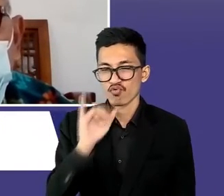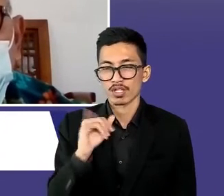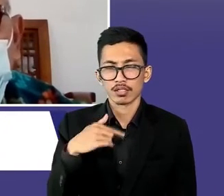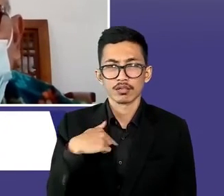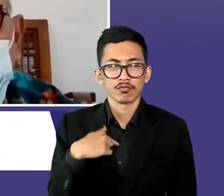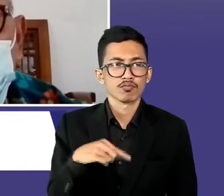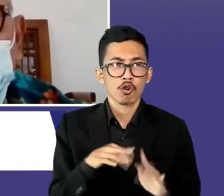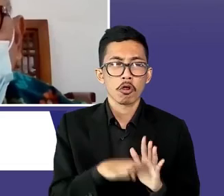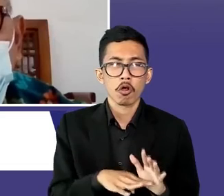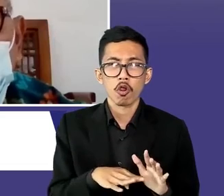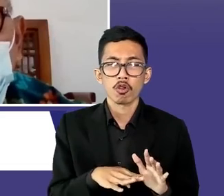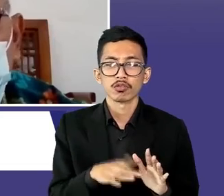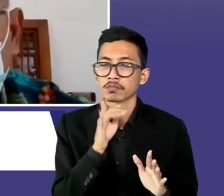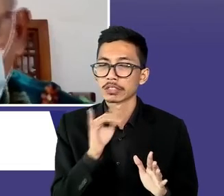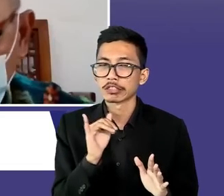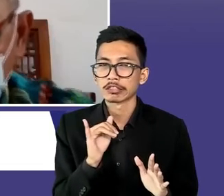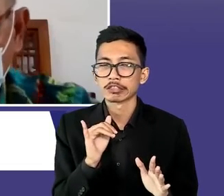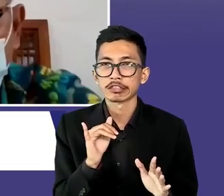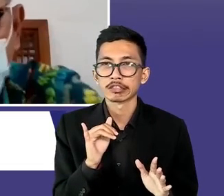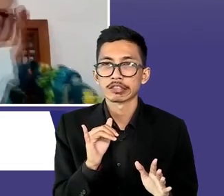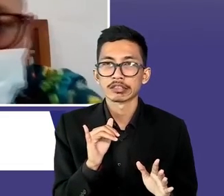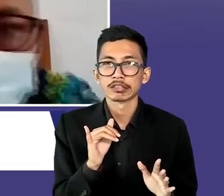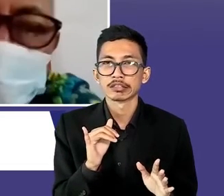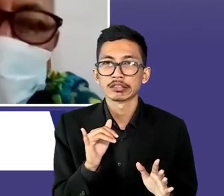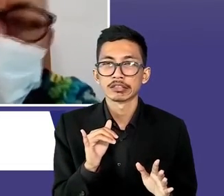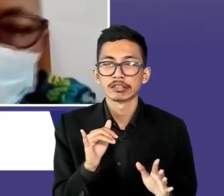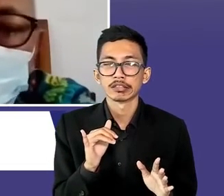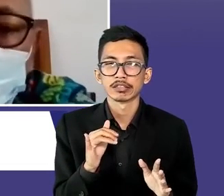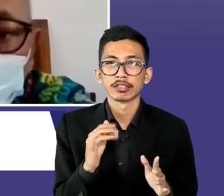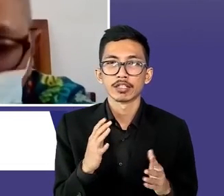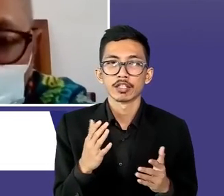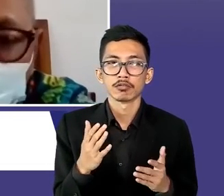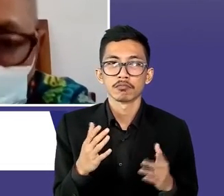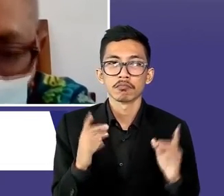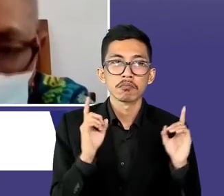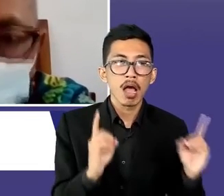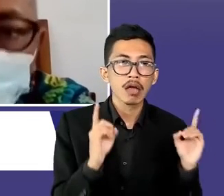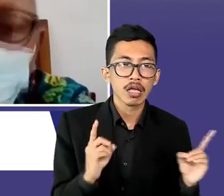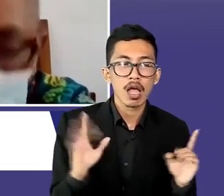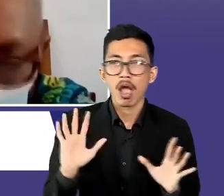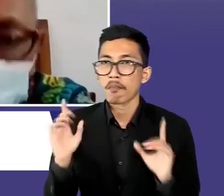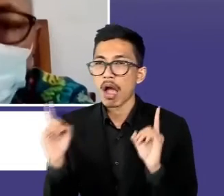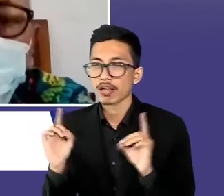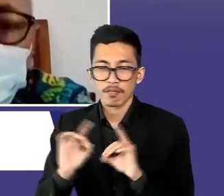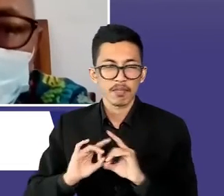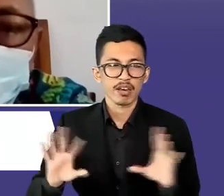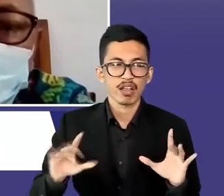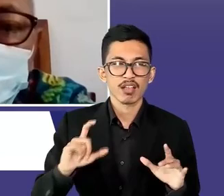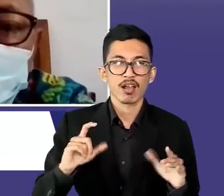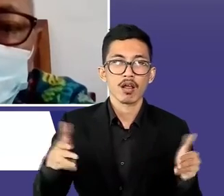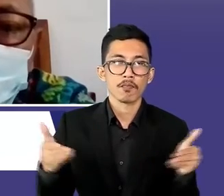melakukan protokol-protokol seperti ketika kita tidak dalam keadaan berbahaya, Pak. Seperti itu.